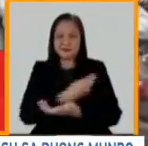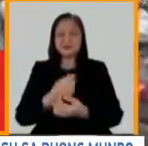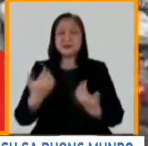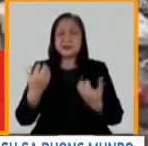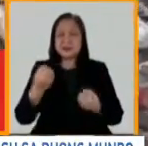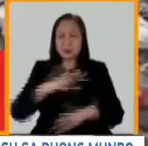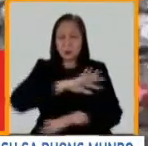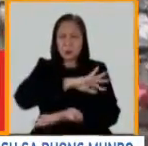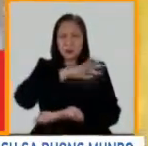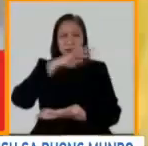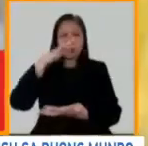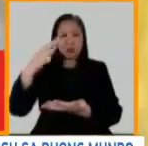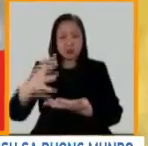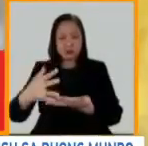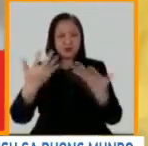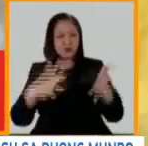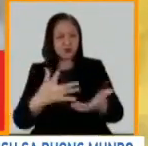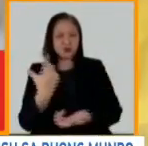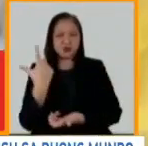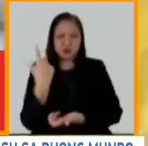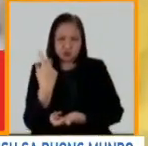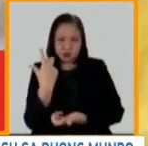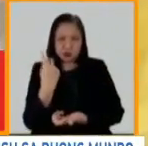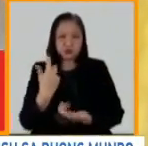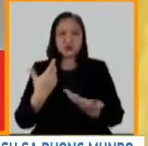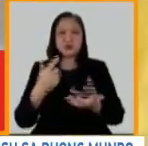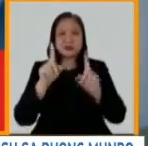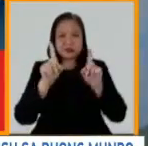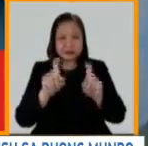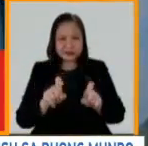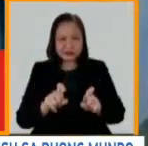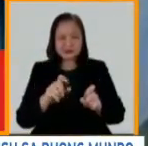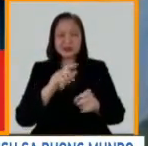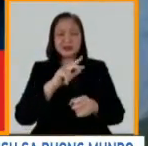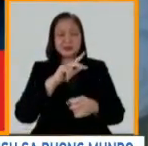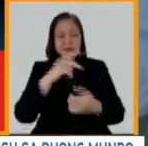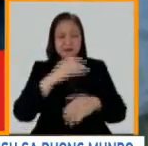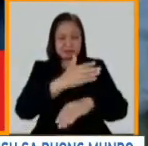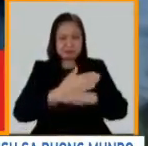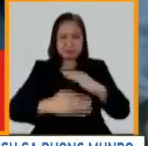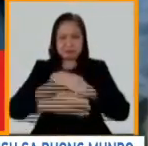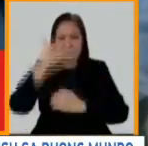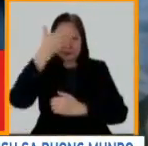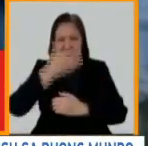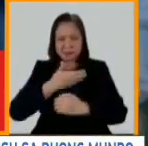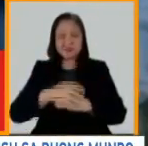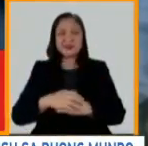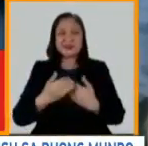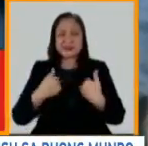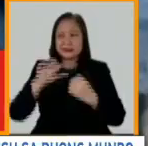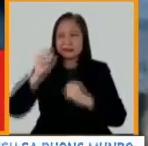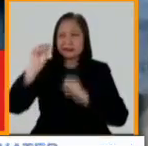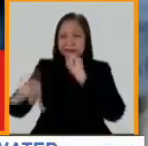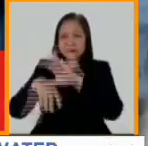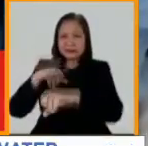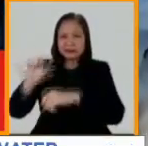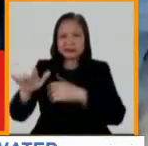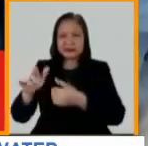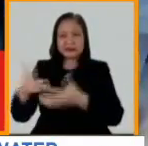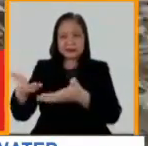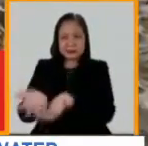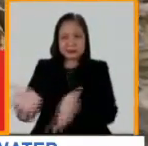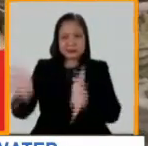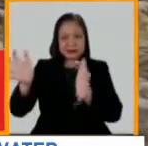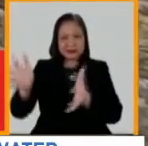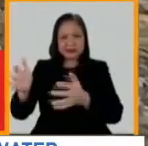ng hiringgilya, test kits at iba pang personal protective equipment ang naitatapon sa mga sanitary landfill sa buong mundo. Posible